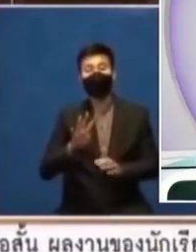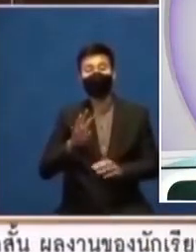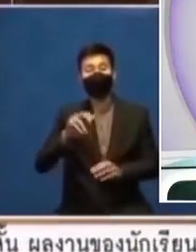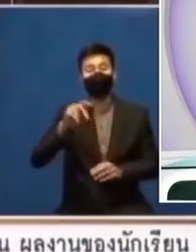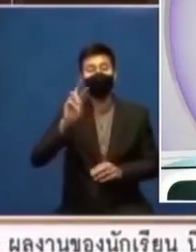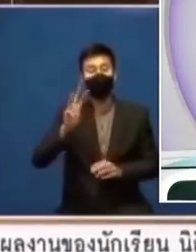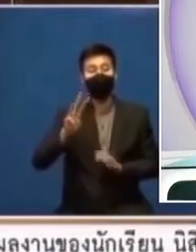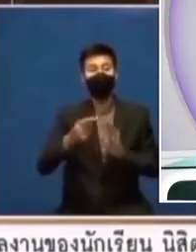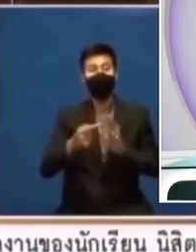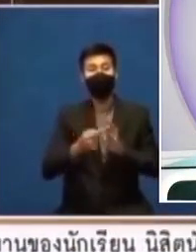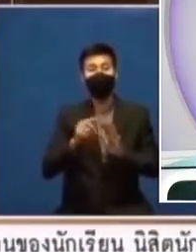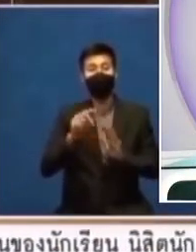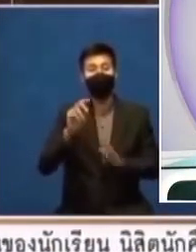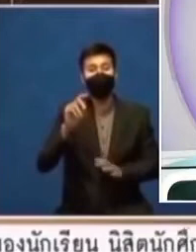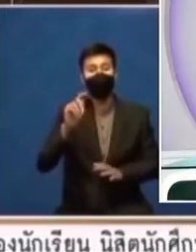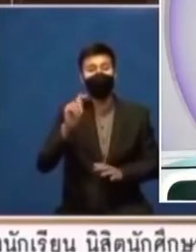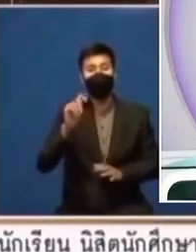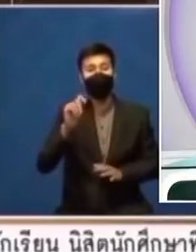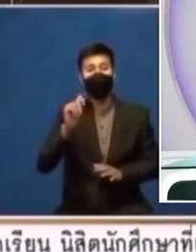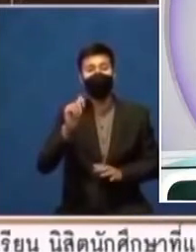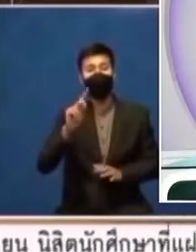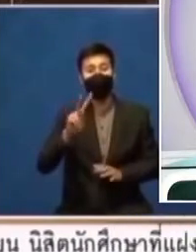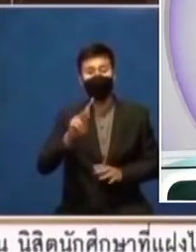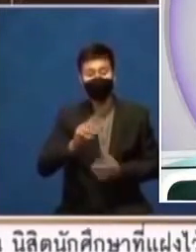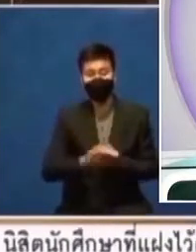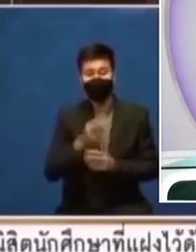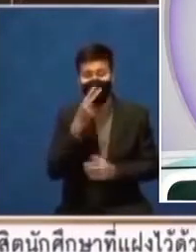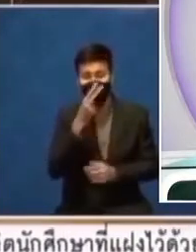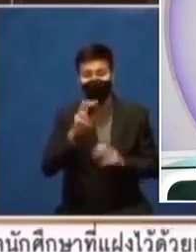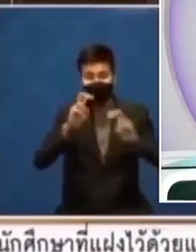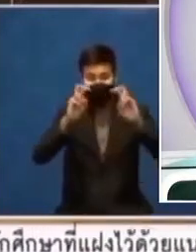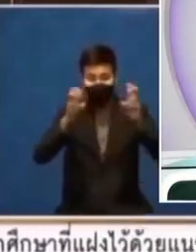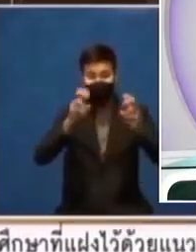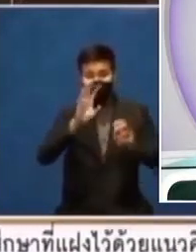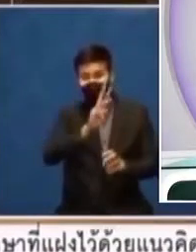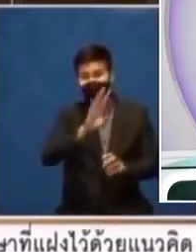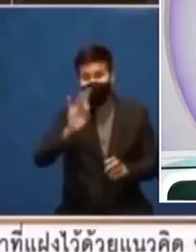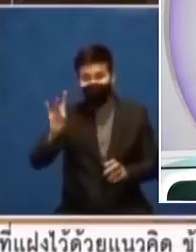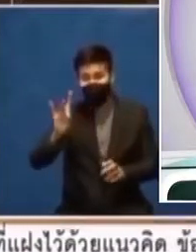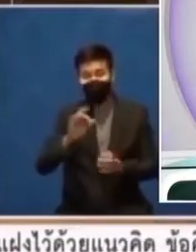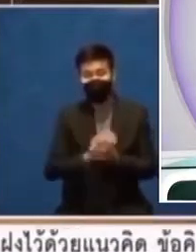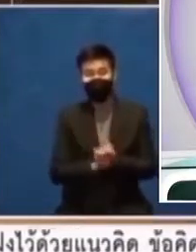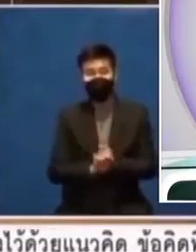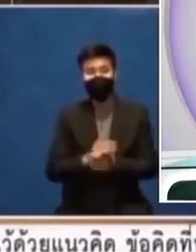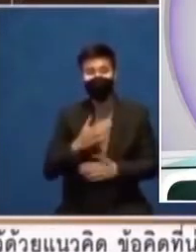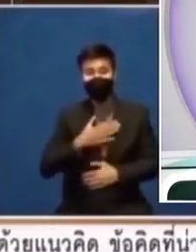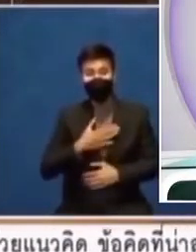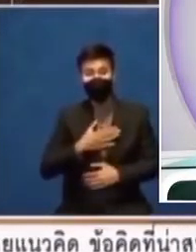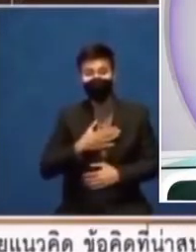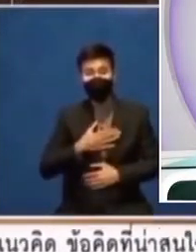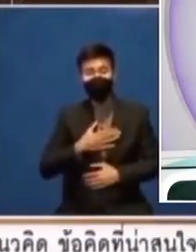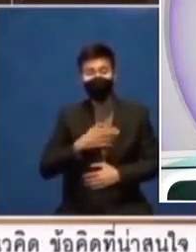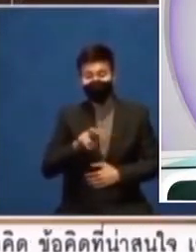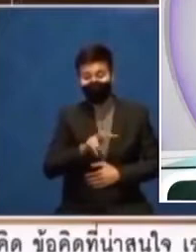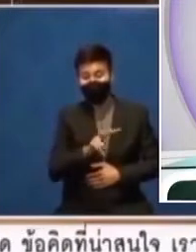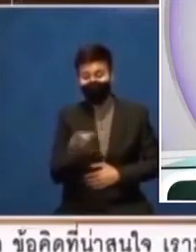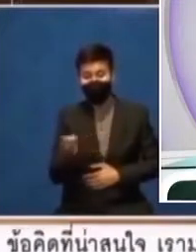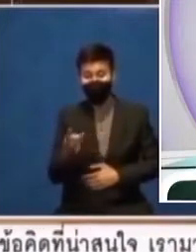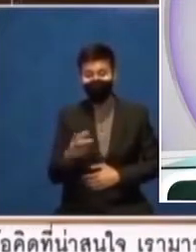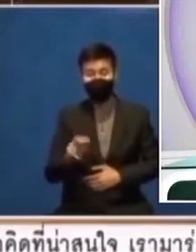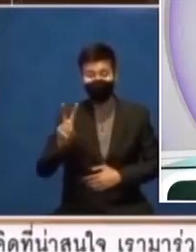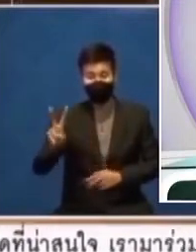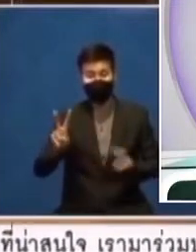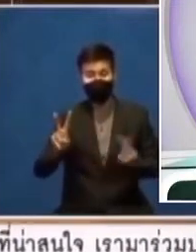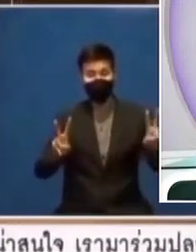เย็นๆรวมถึงได้เดินบอกว่าให้เดินออกไปข้างนอกดีกว่าแต่นายชาดาเดินเข้าไปเพื่อจะถามนายณัฐวุฒิ